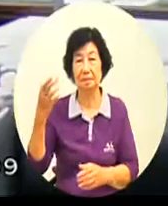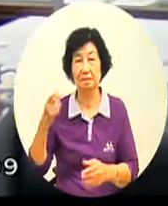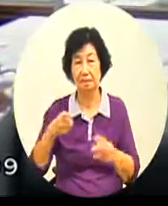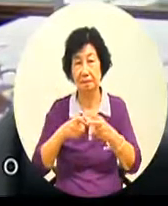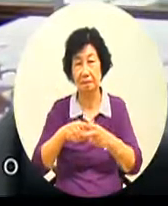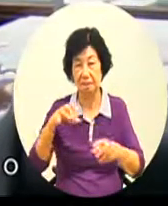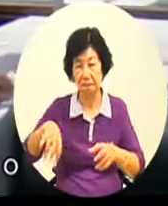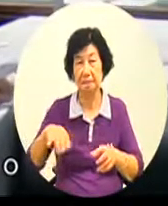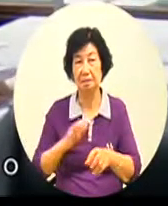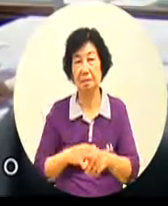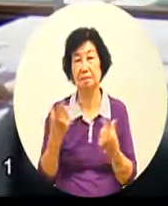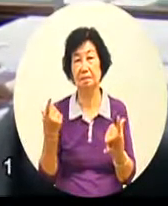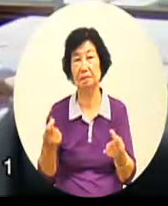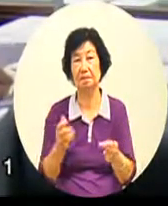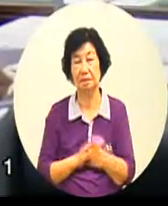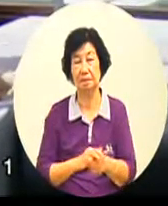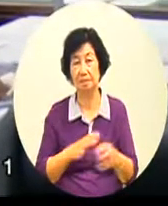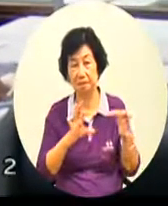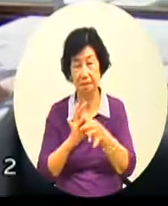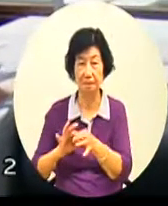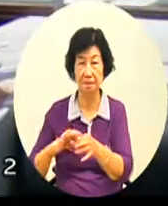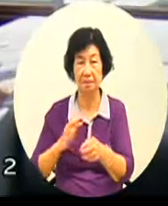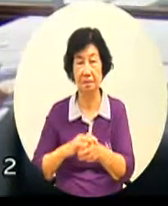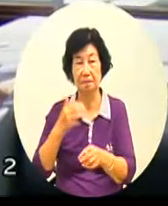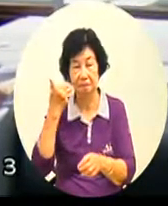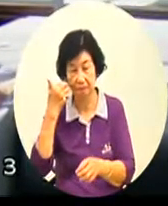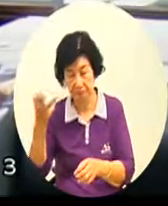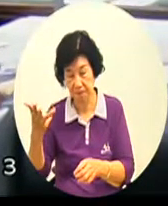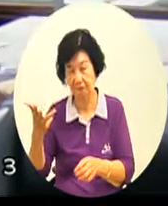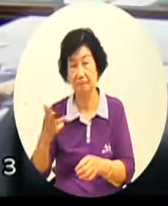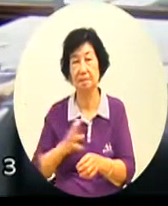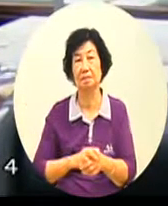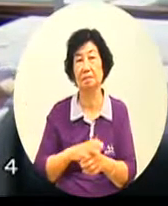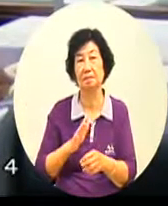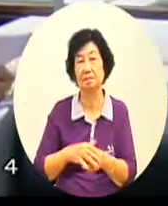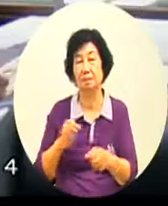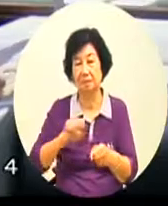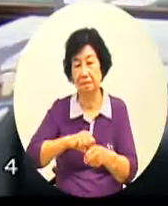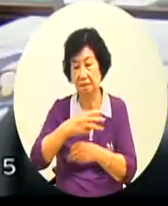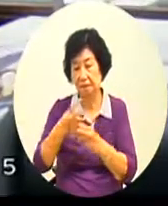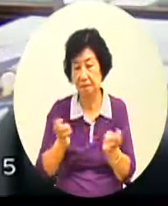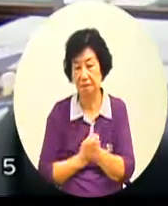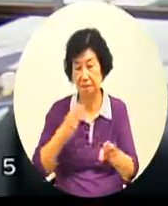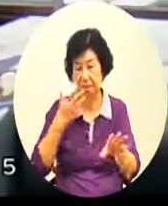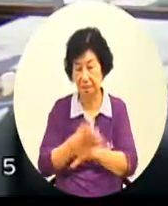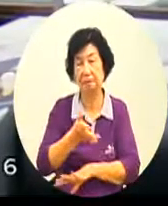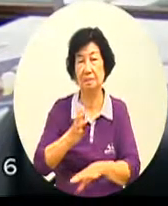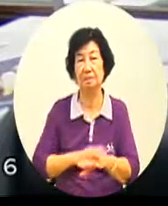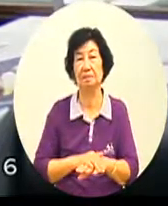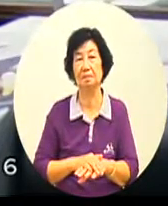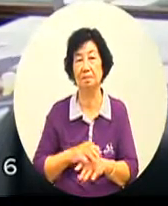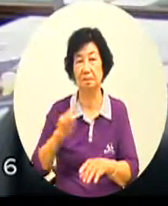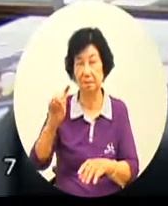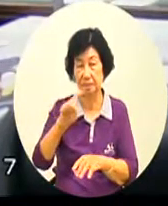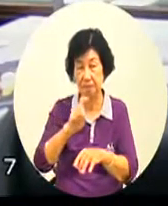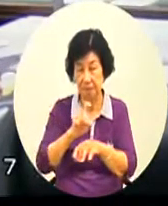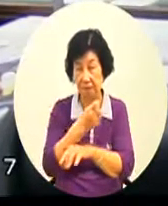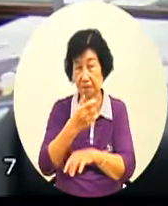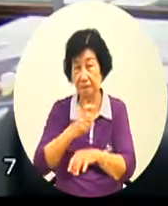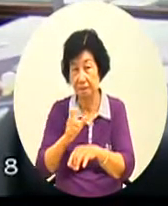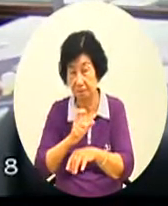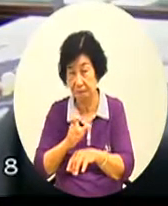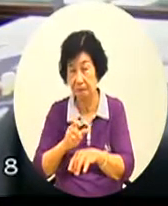样啊，连续八个月加班时数都超过69个小时，对公工时哦160个小时，有八个